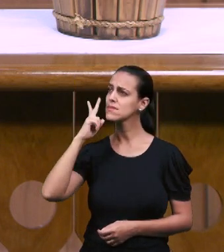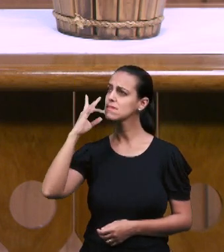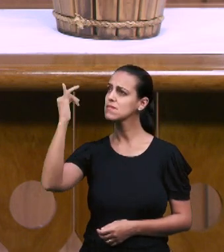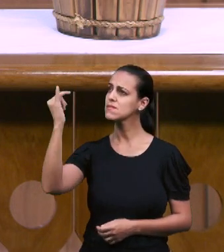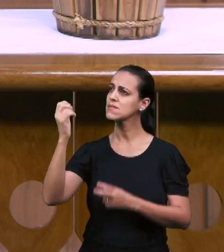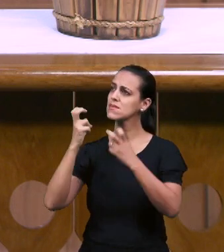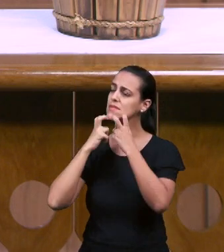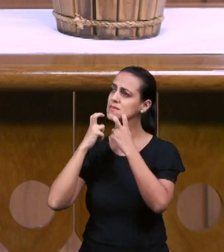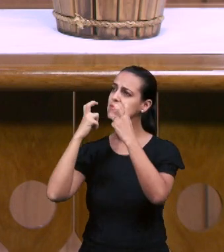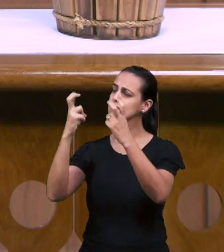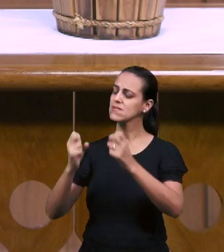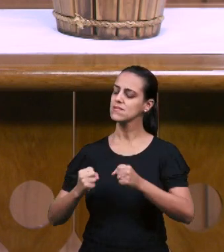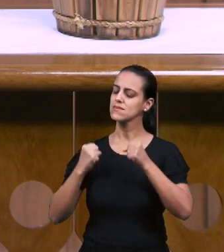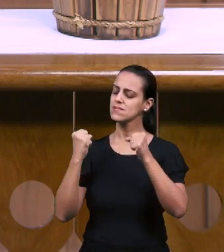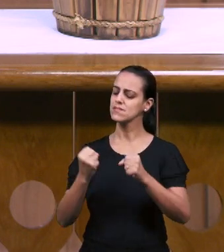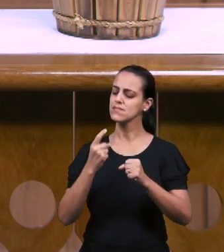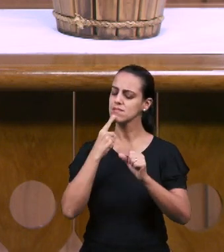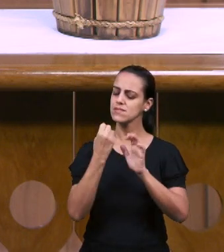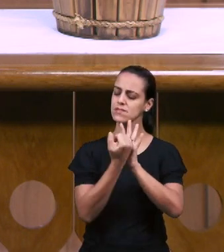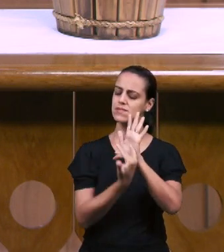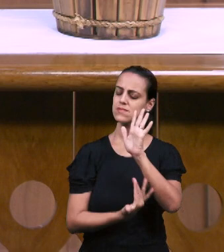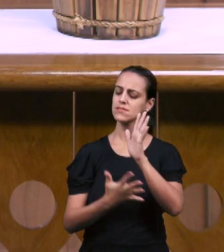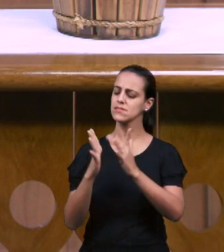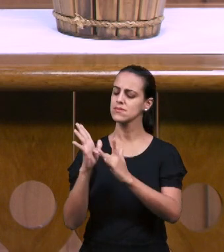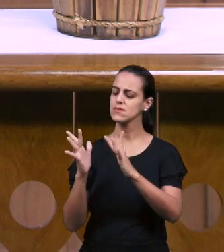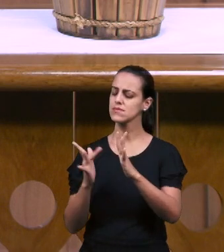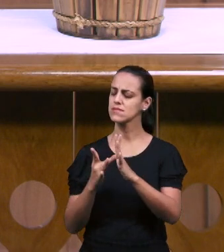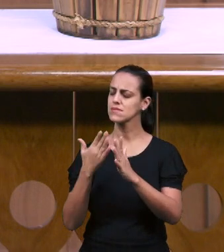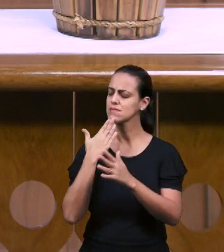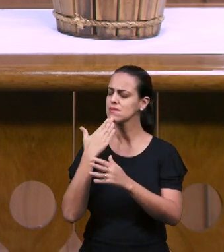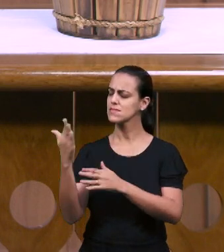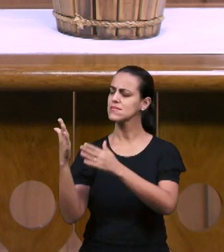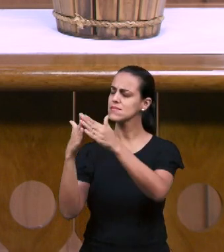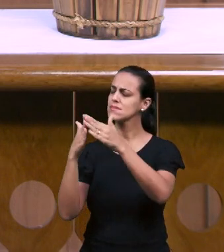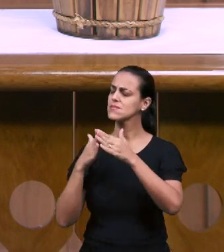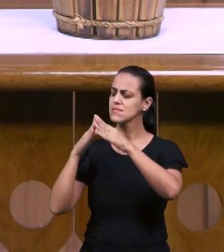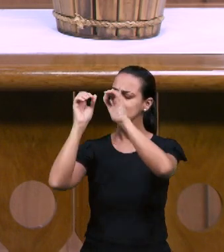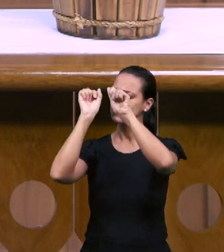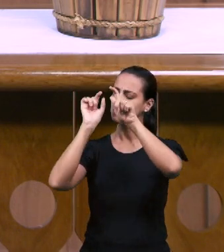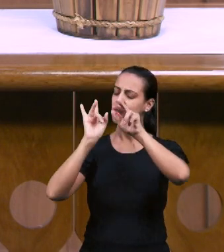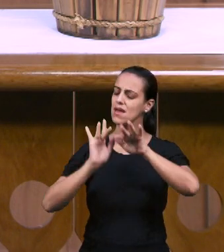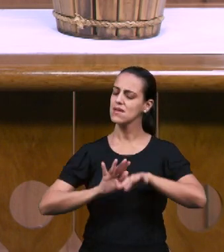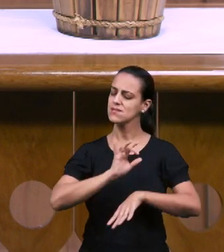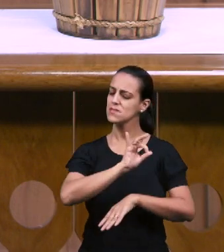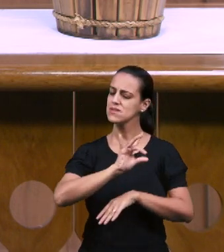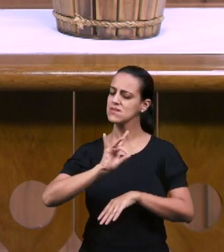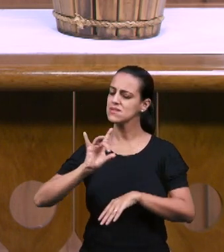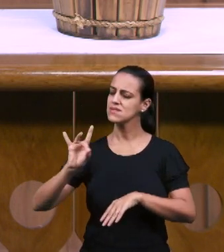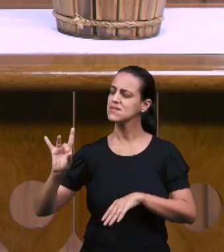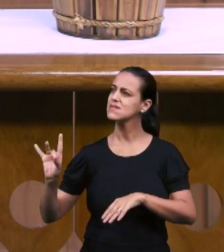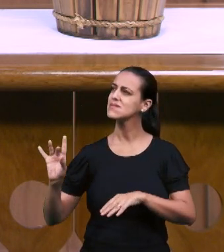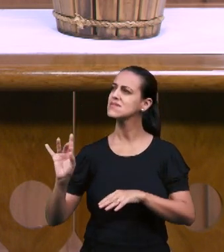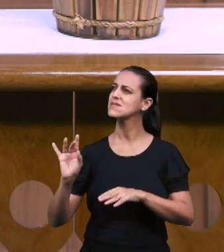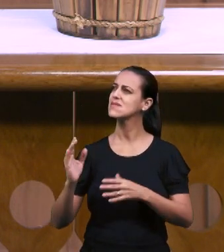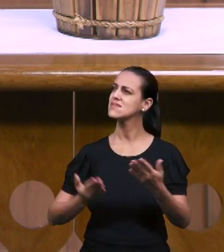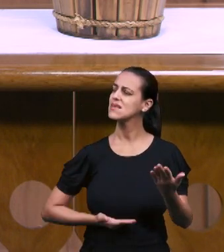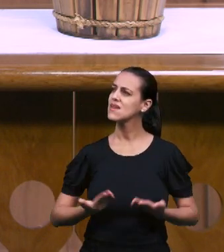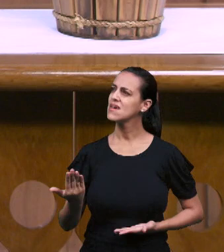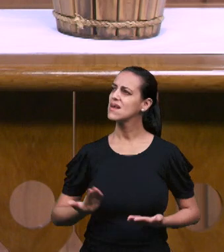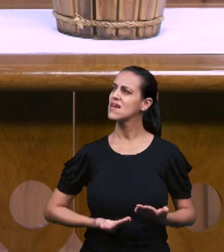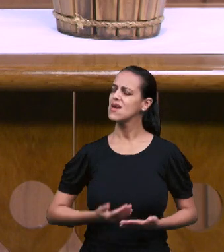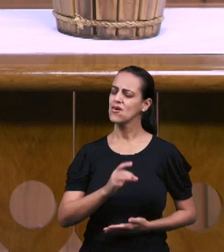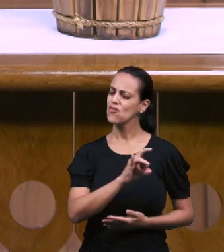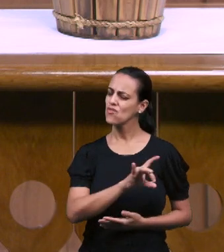par le pouvoir du sang du Seigneur Jésus, et nous demandons, Seigneur, une bénédiction spéciale pour chacun de tes enfants. Chaque